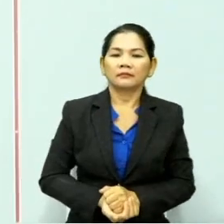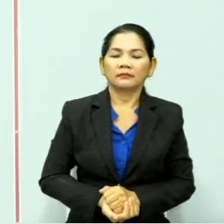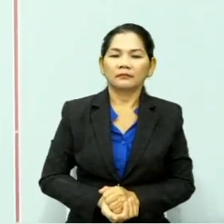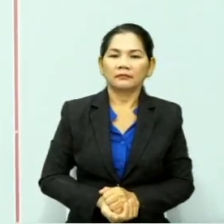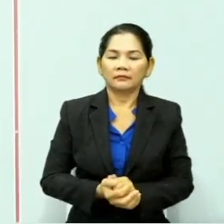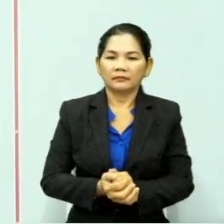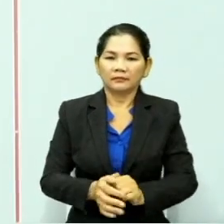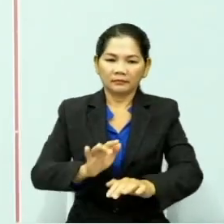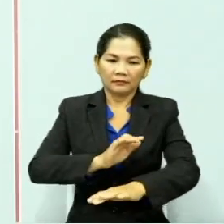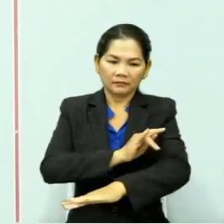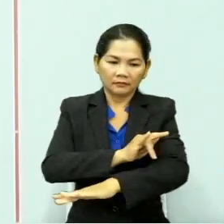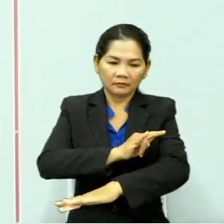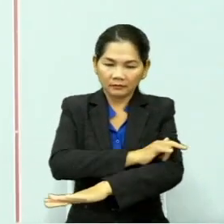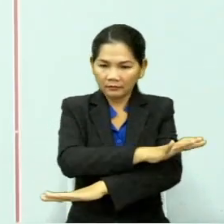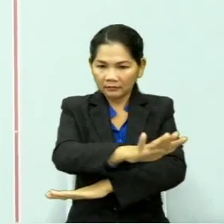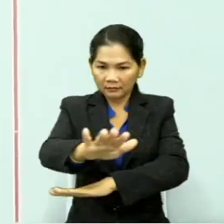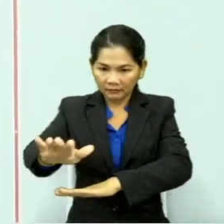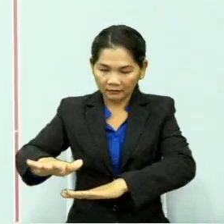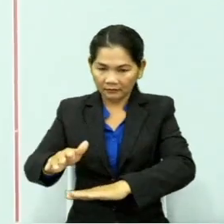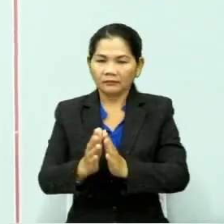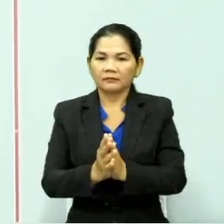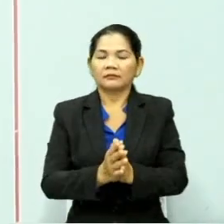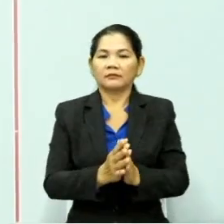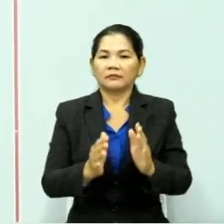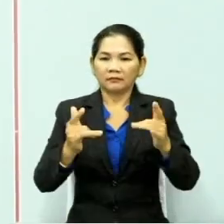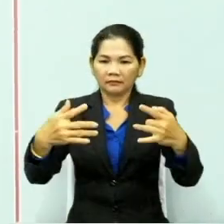ba rai sra srong